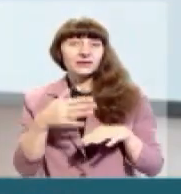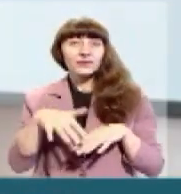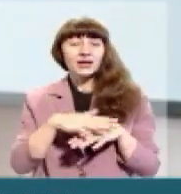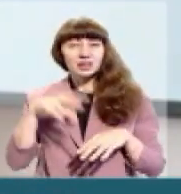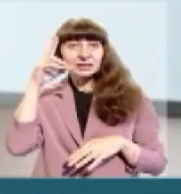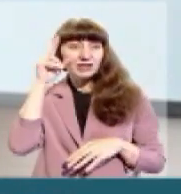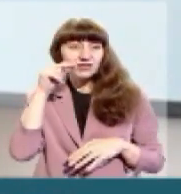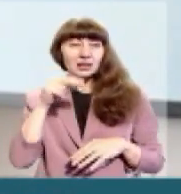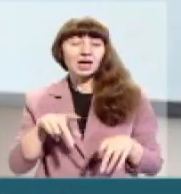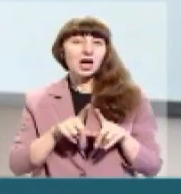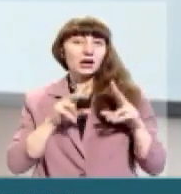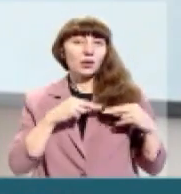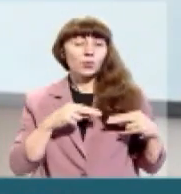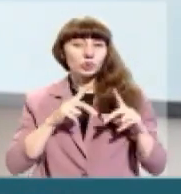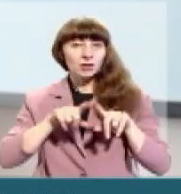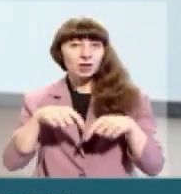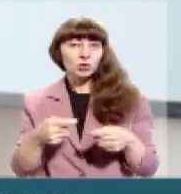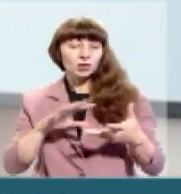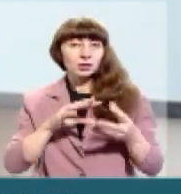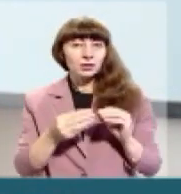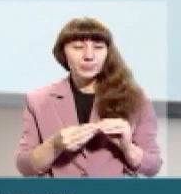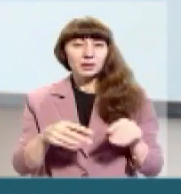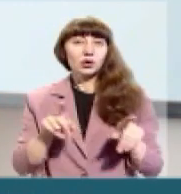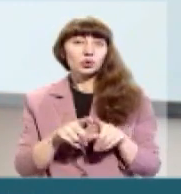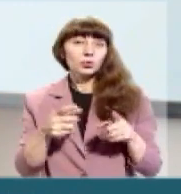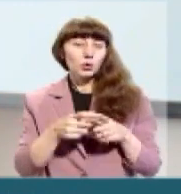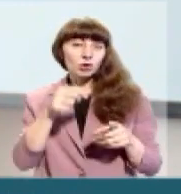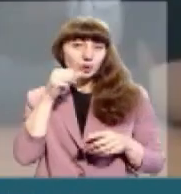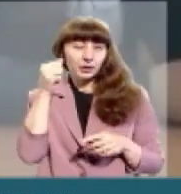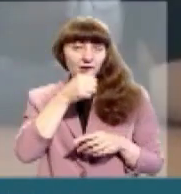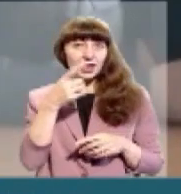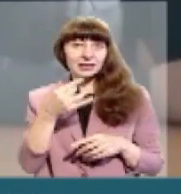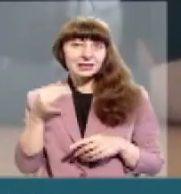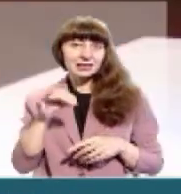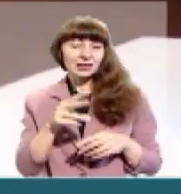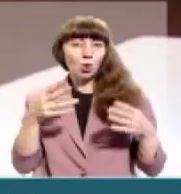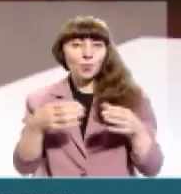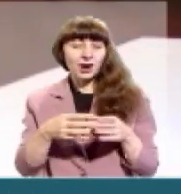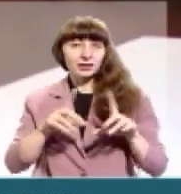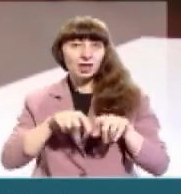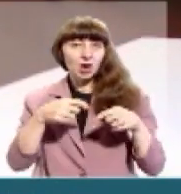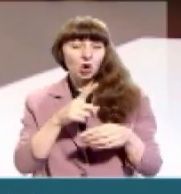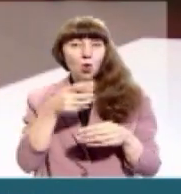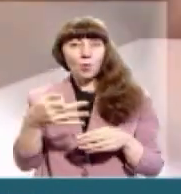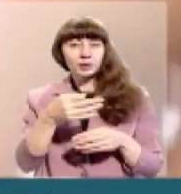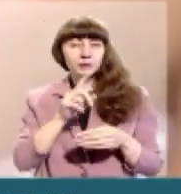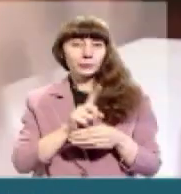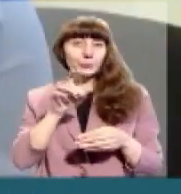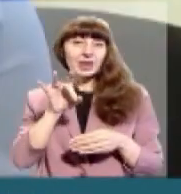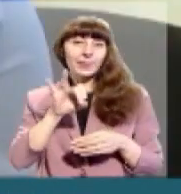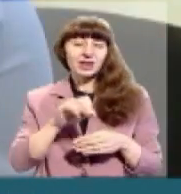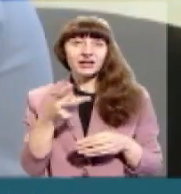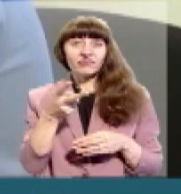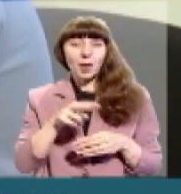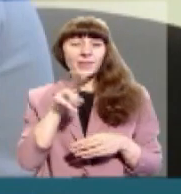сферы цифровизации. Такая работа дает свои результаты. К слову, только в прошлом году IT-компании принесли области прибыль в размере 2 миллиарда